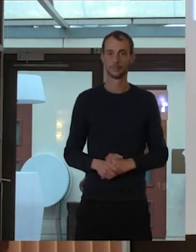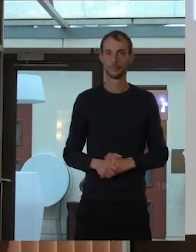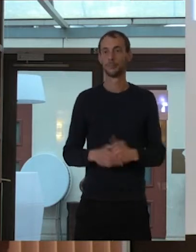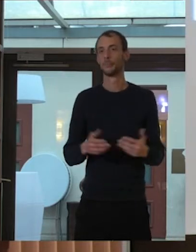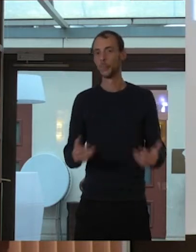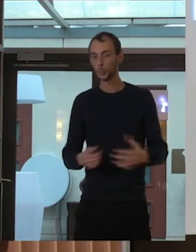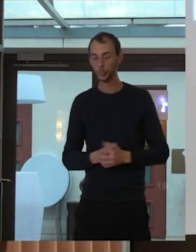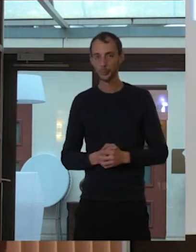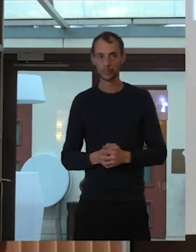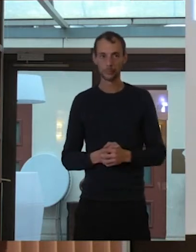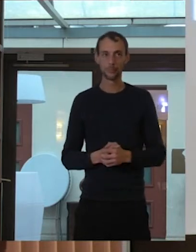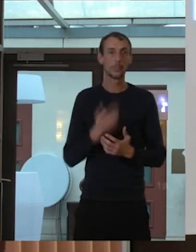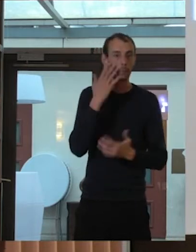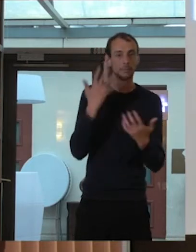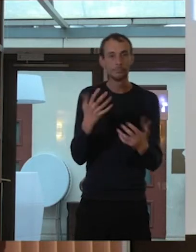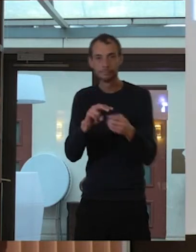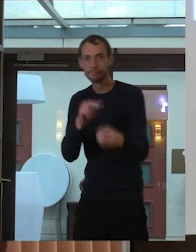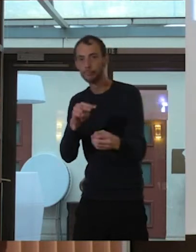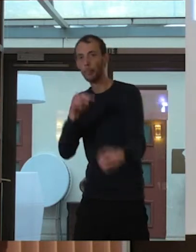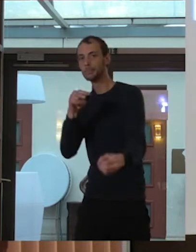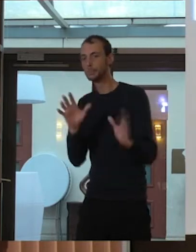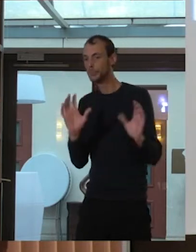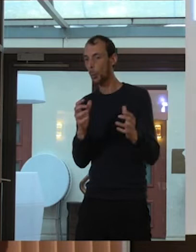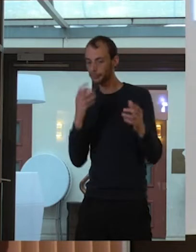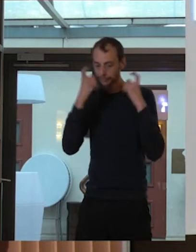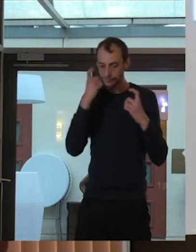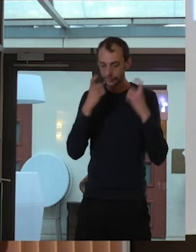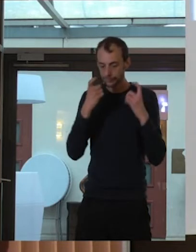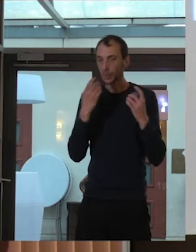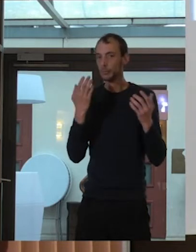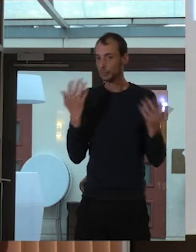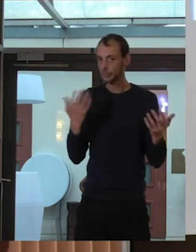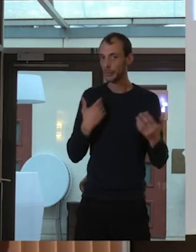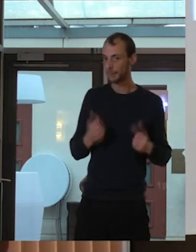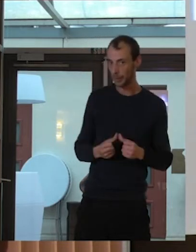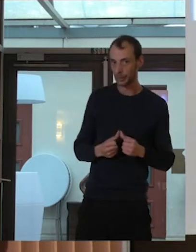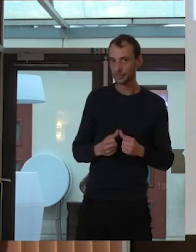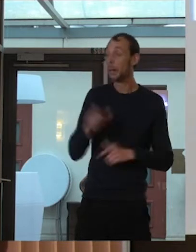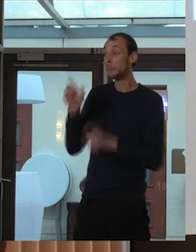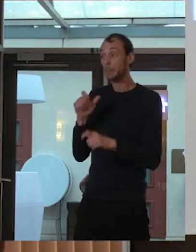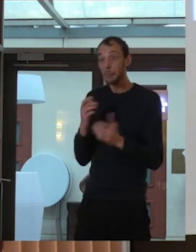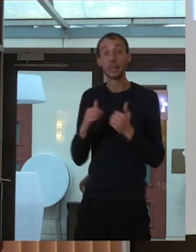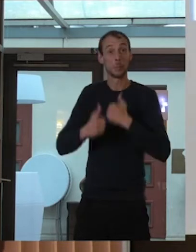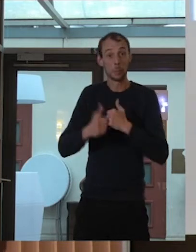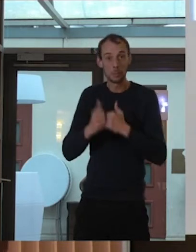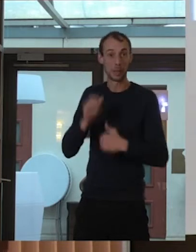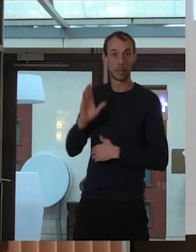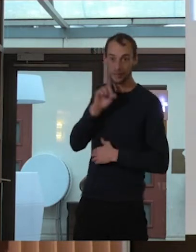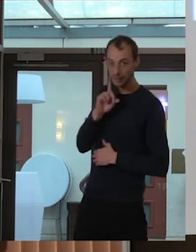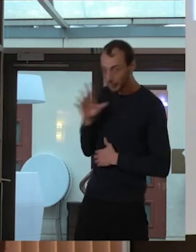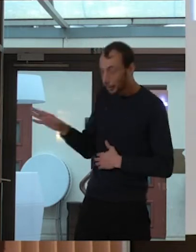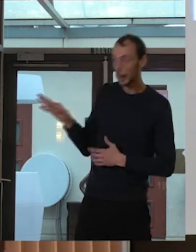collective, nous avons donc convié des sportives et des sportifs du territoire que je remercie vivement d'être ici avec nous ce